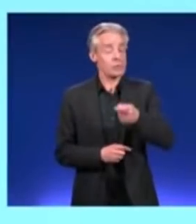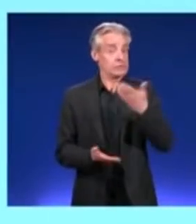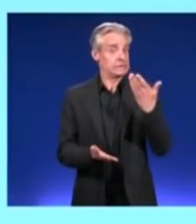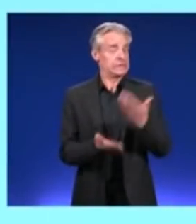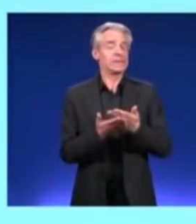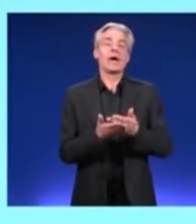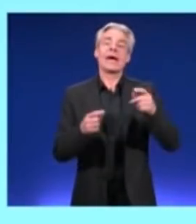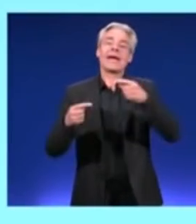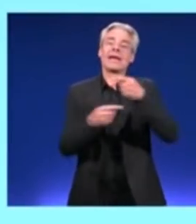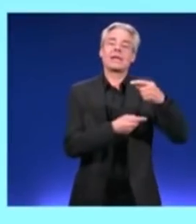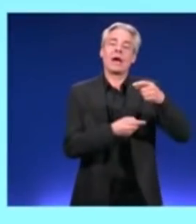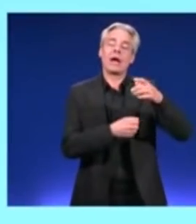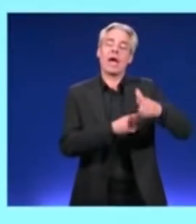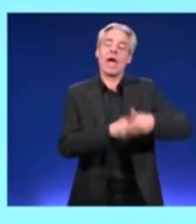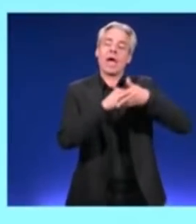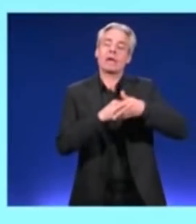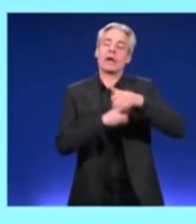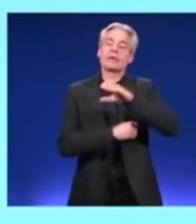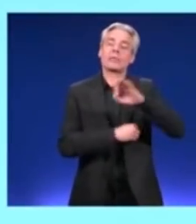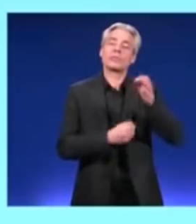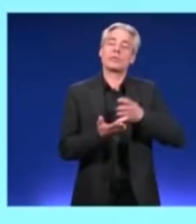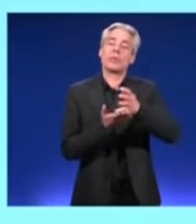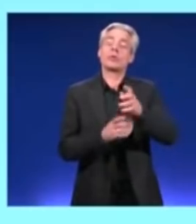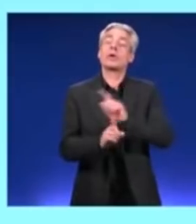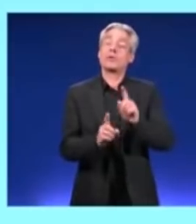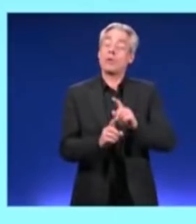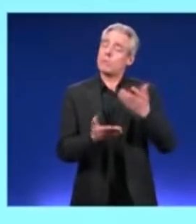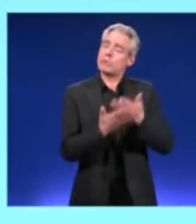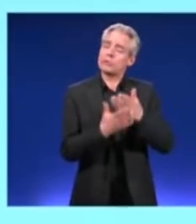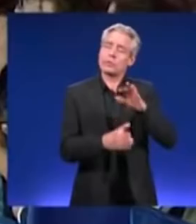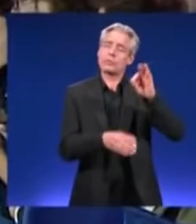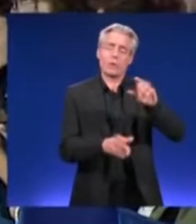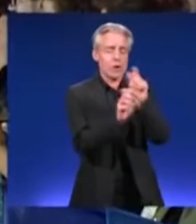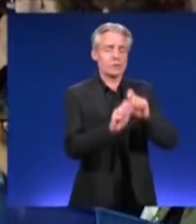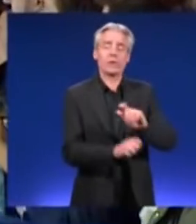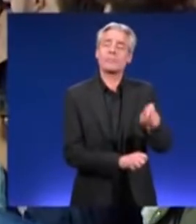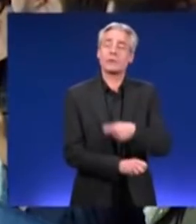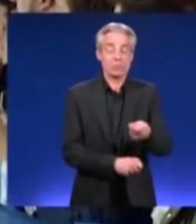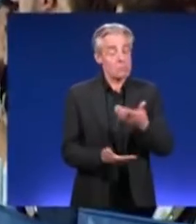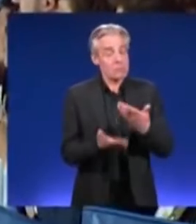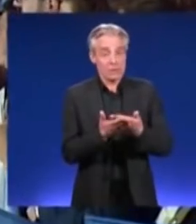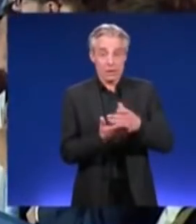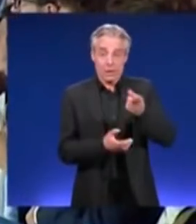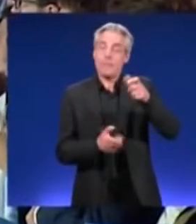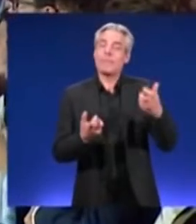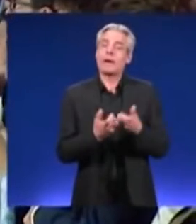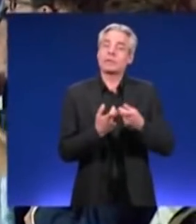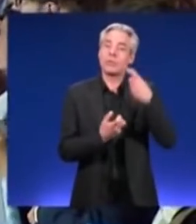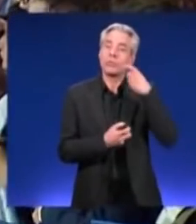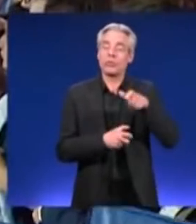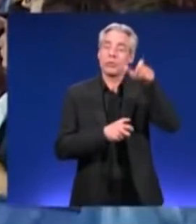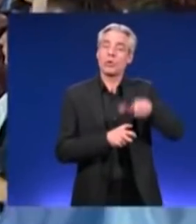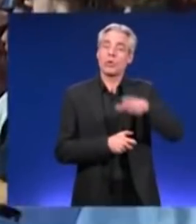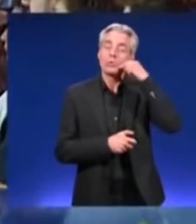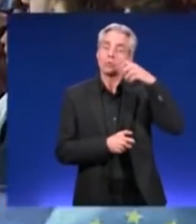ne vaudra pas soutien du projet que je porte. Et je le respecte. Je sais que c'est le choix fait, par exemple, par